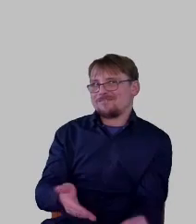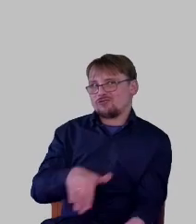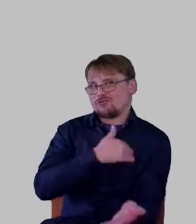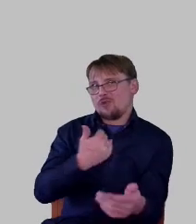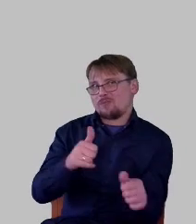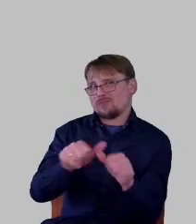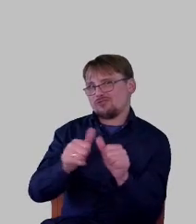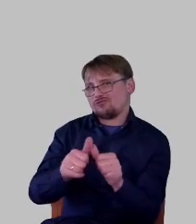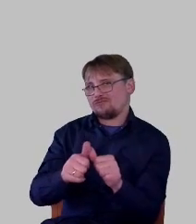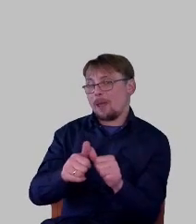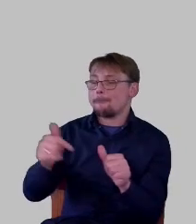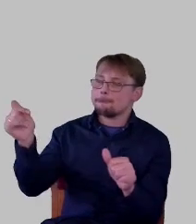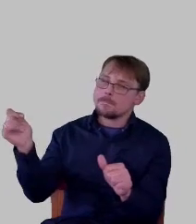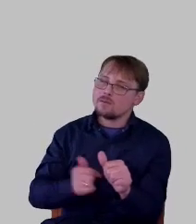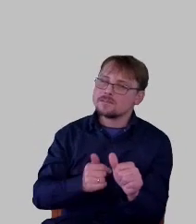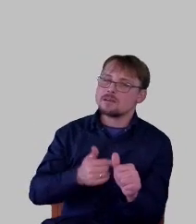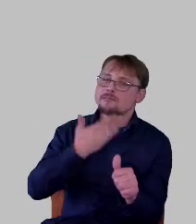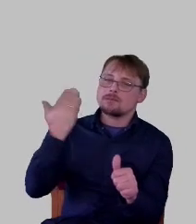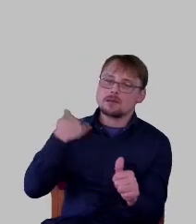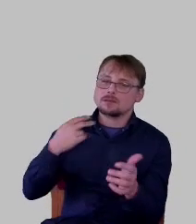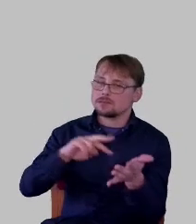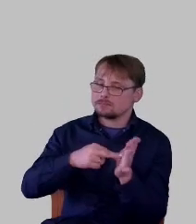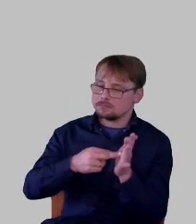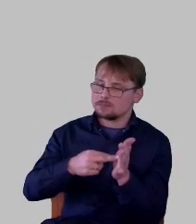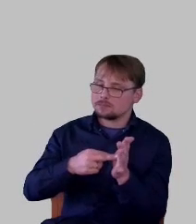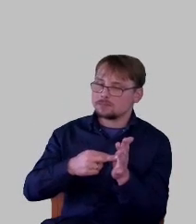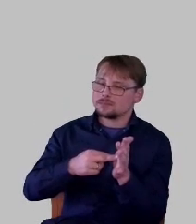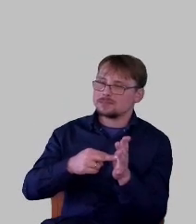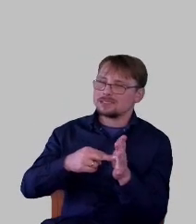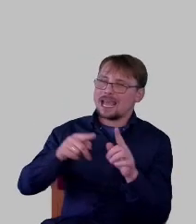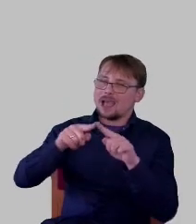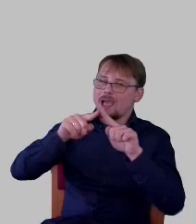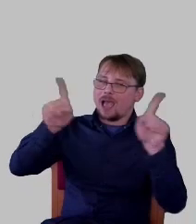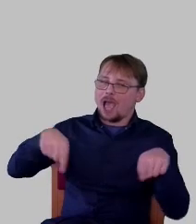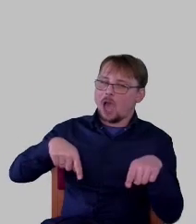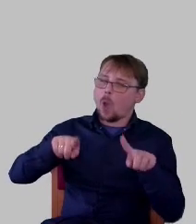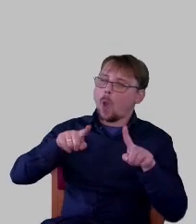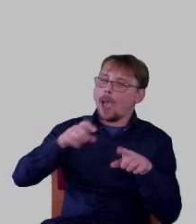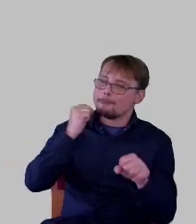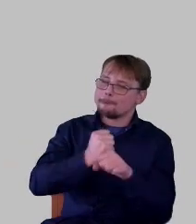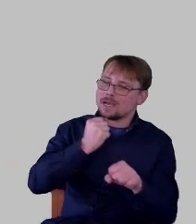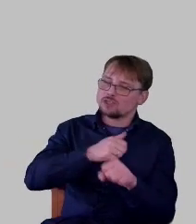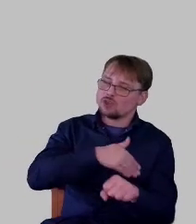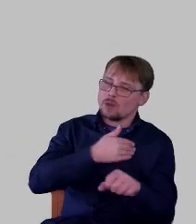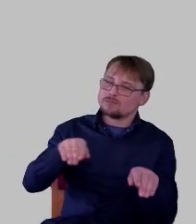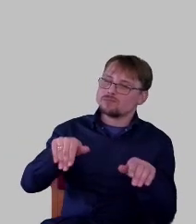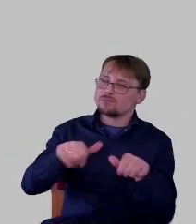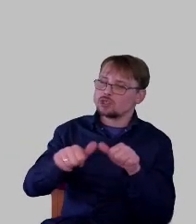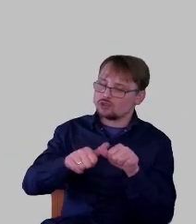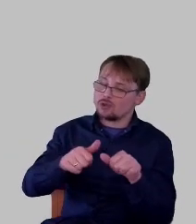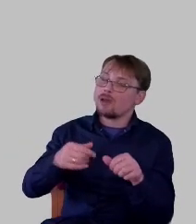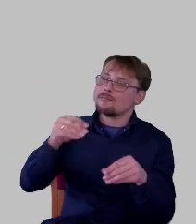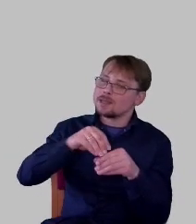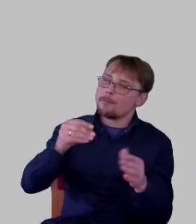pomocy. Powinno być ono zaplanowane i uwzględnione w arkuszu organizacji pracy